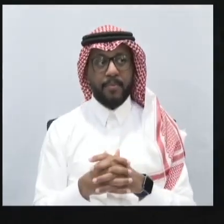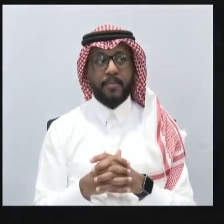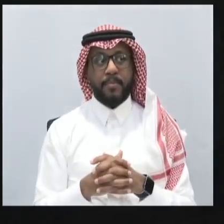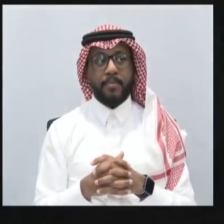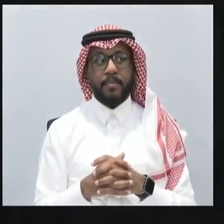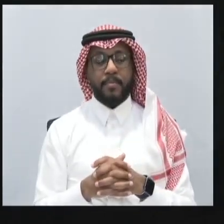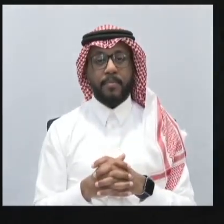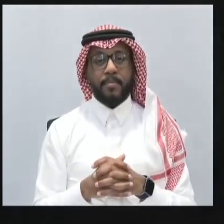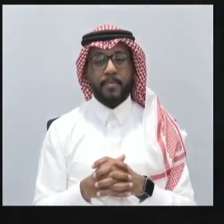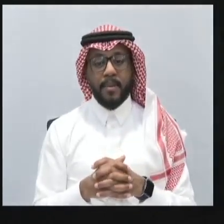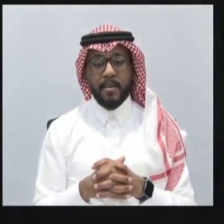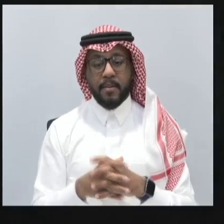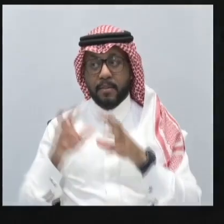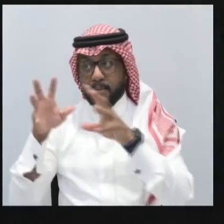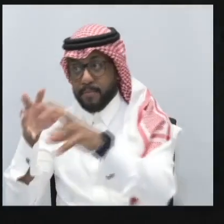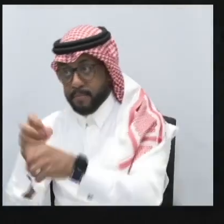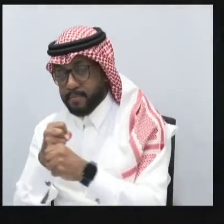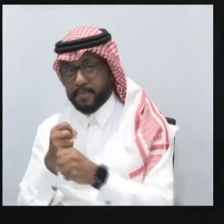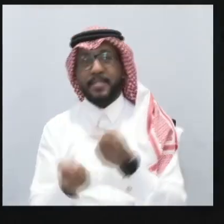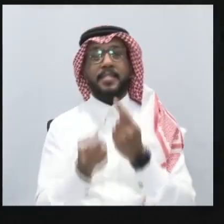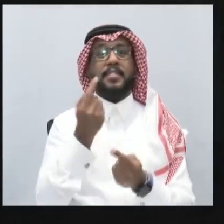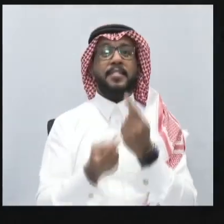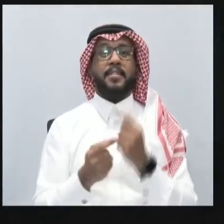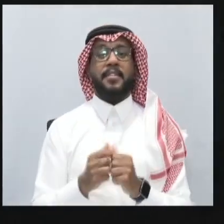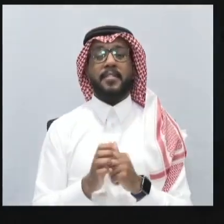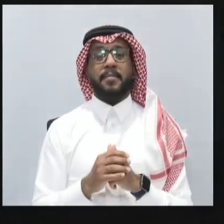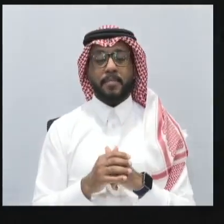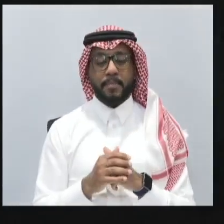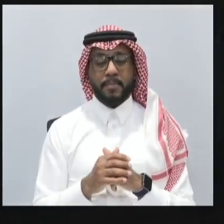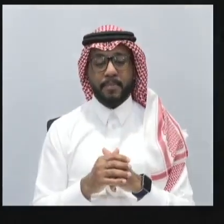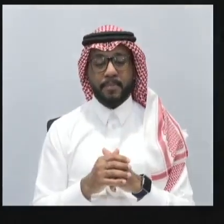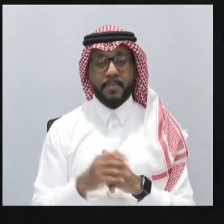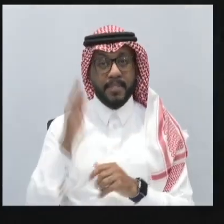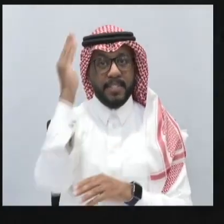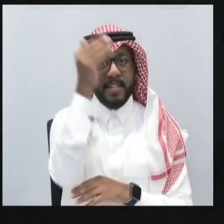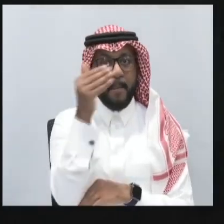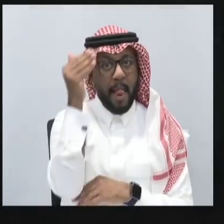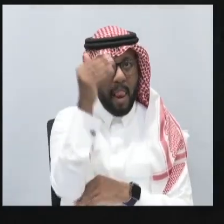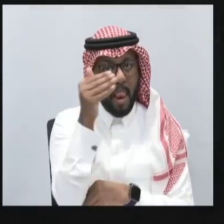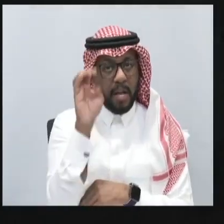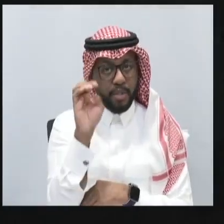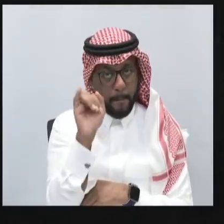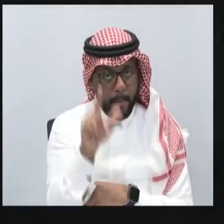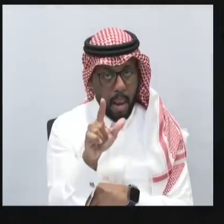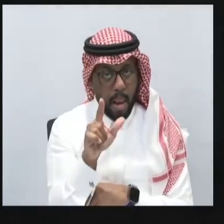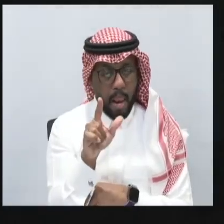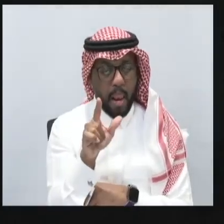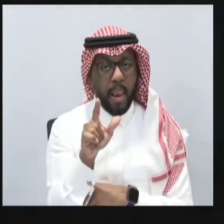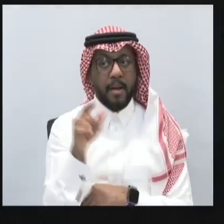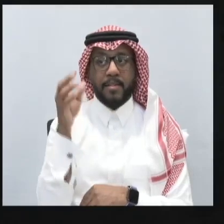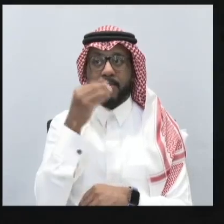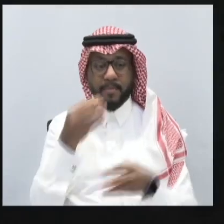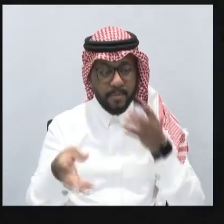الخروف يعتمد على النباتات عندي مثل ال الجمل من